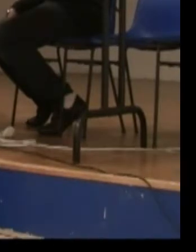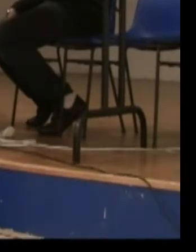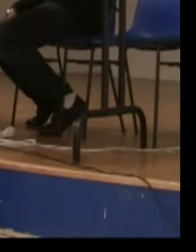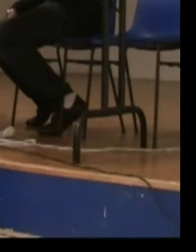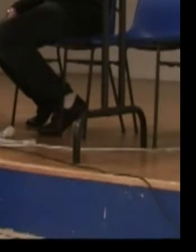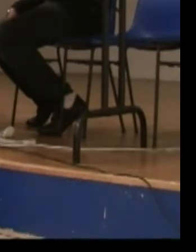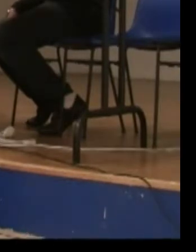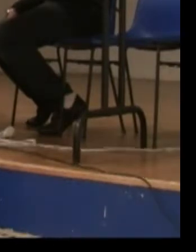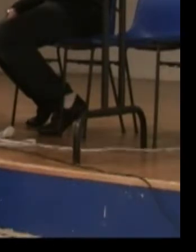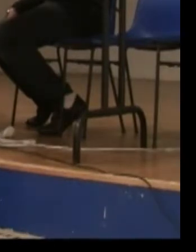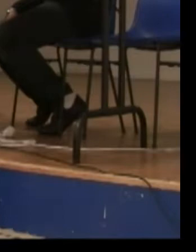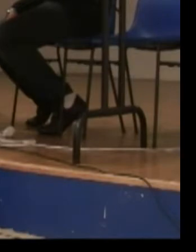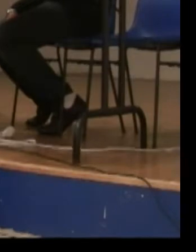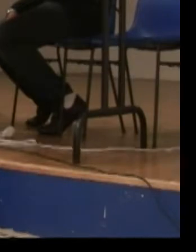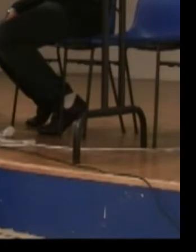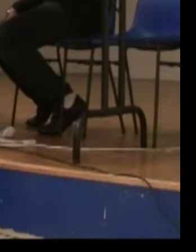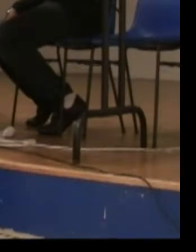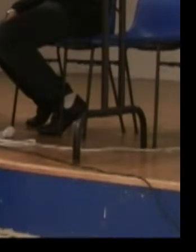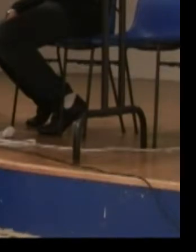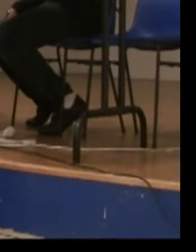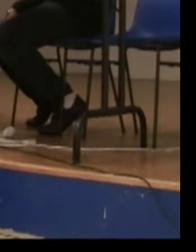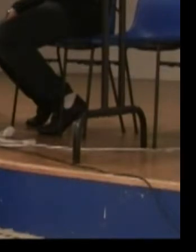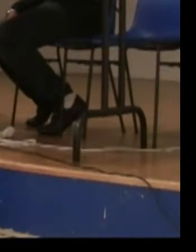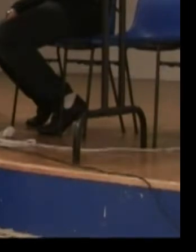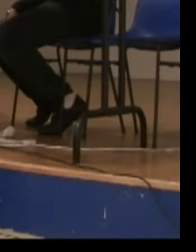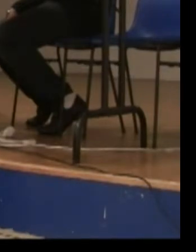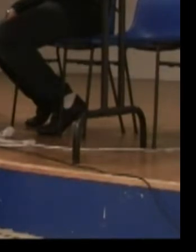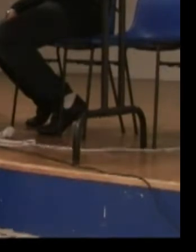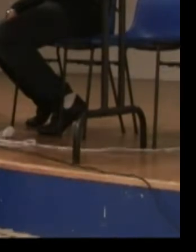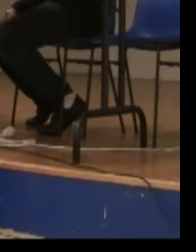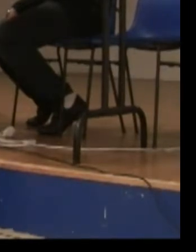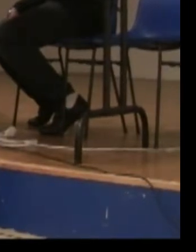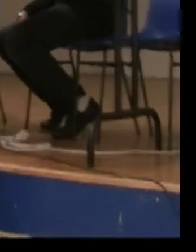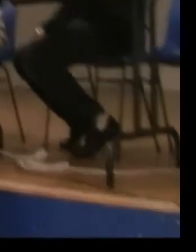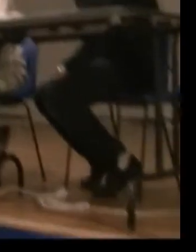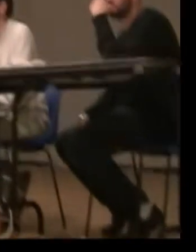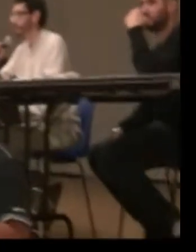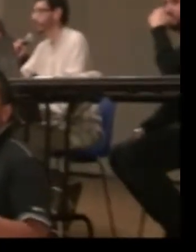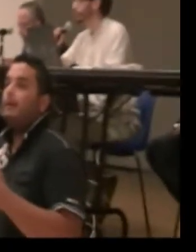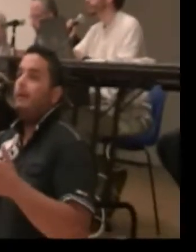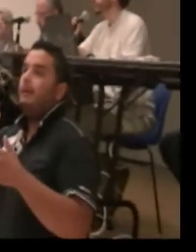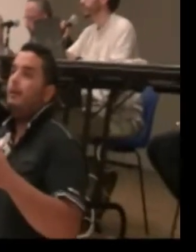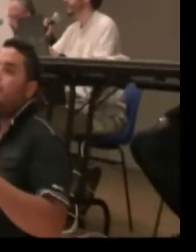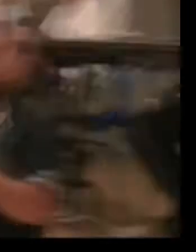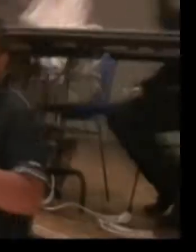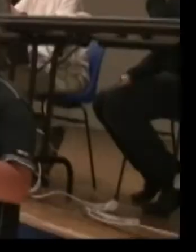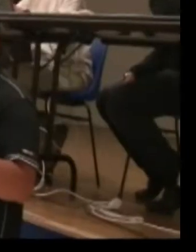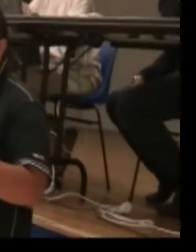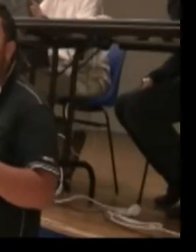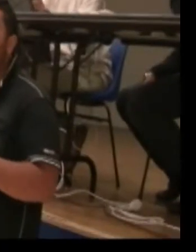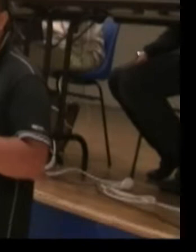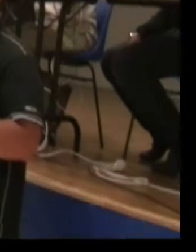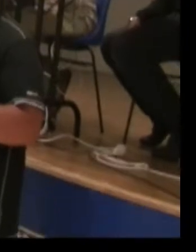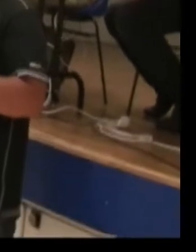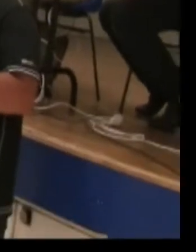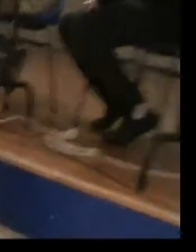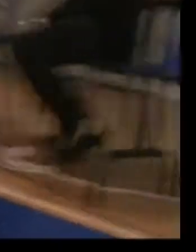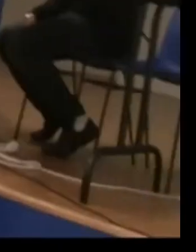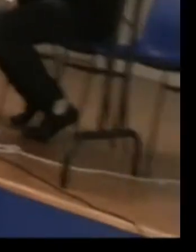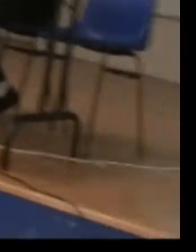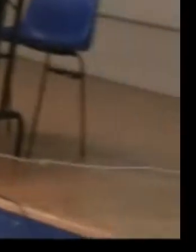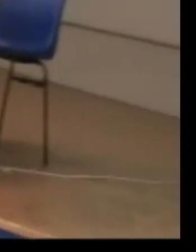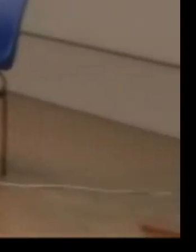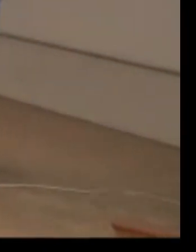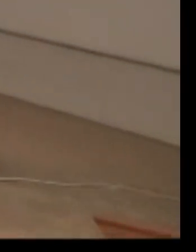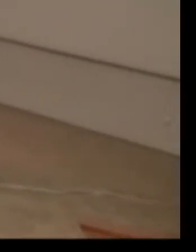également l'électronarcose. On a également de l'eau soi-disant zamzam, qui en réalité n'est